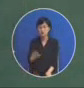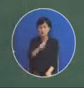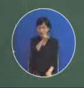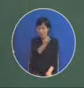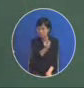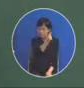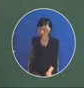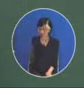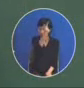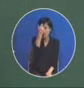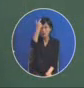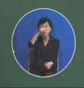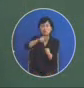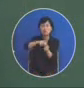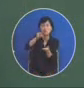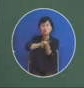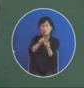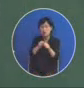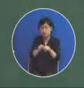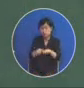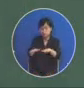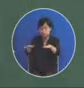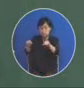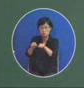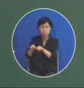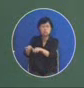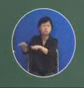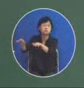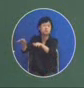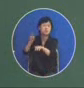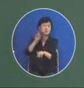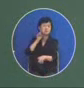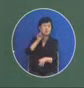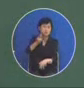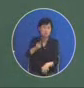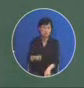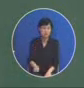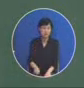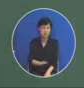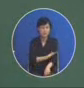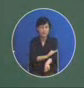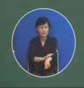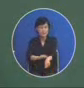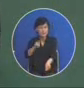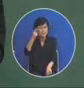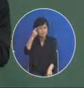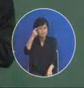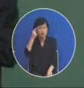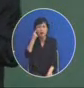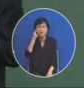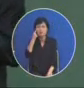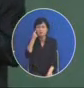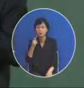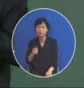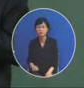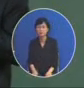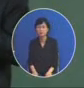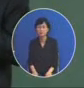문제 계속 오는 거죠. And that is why spiritual problems continuously come to the world. 그런데 잘 안 보세요. But now look at this